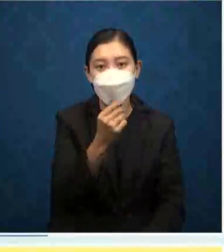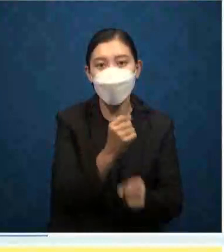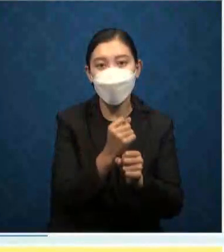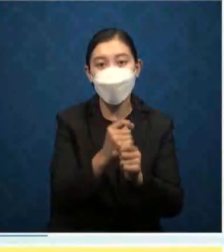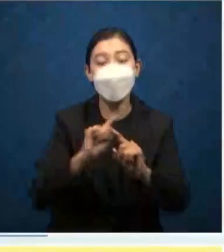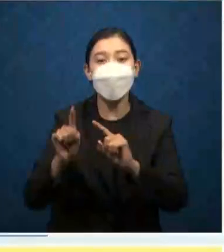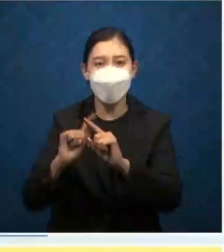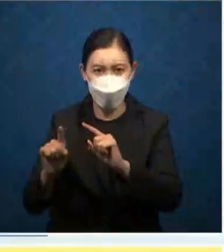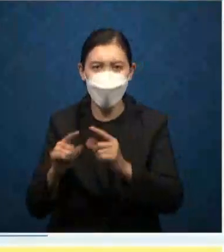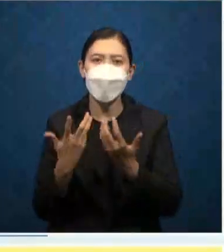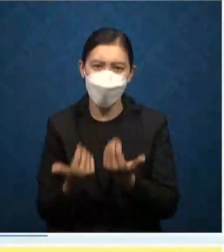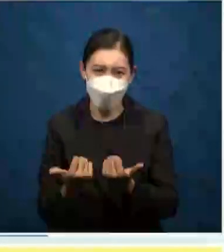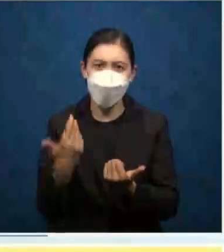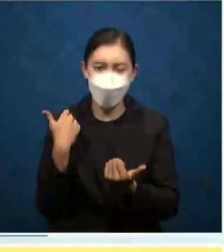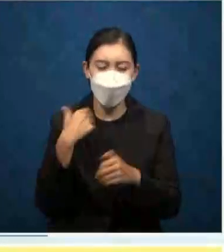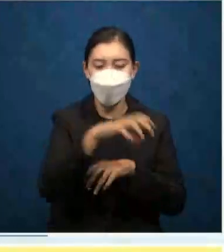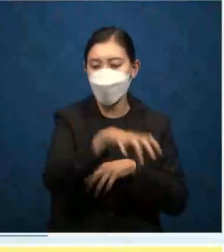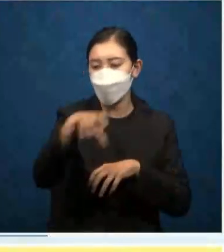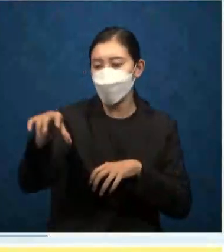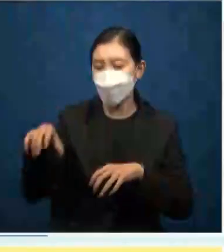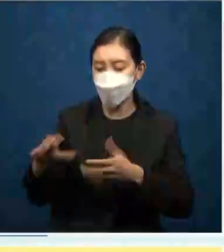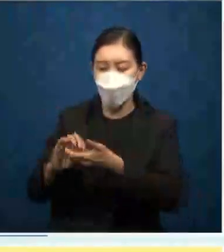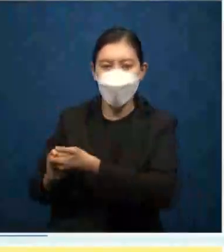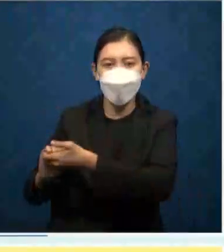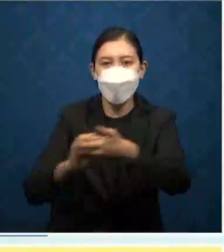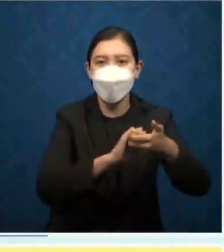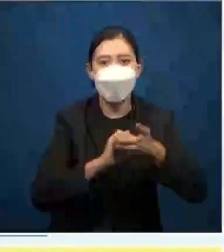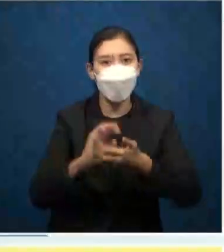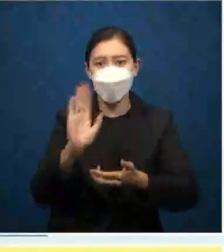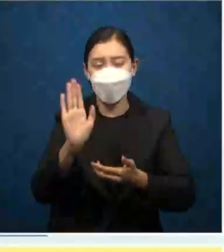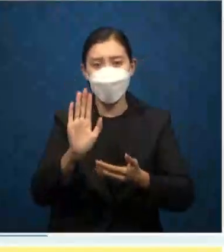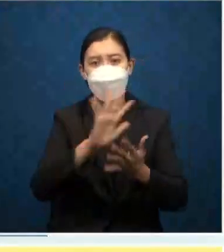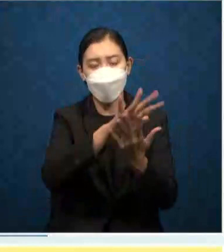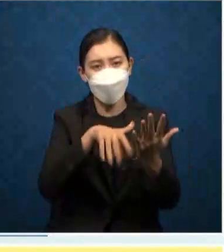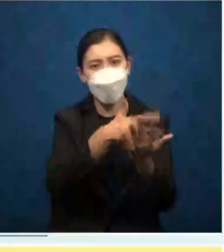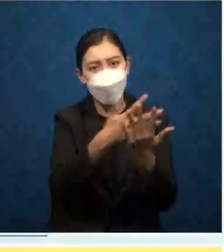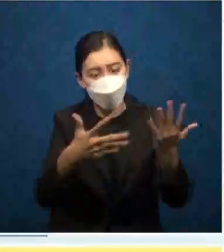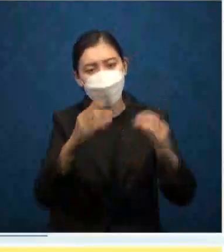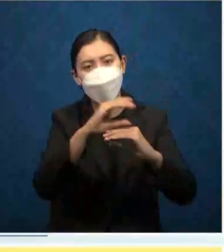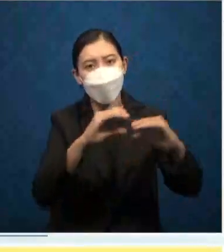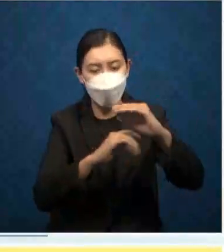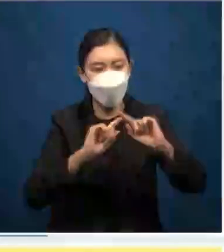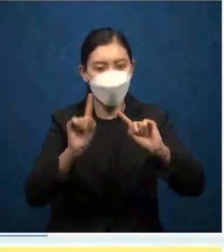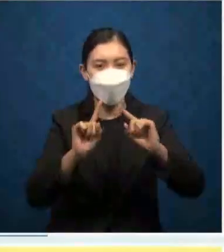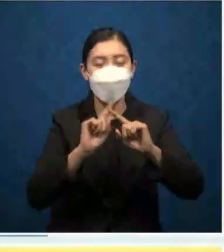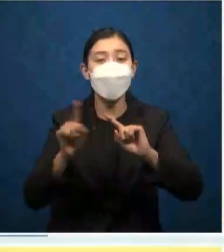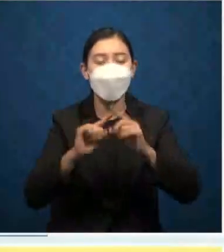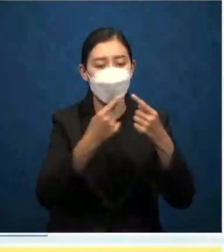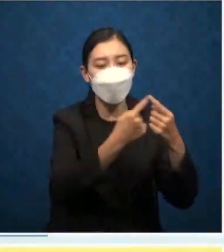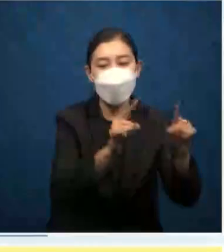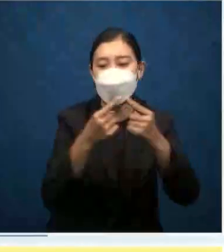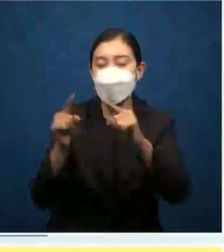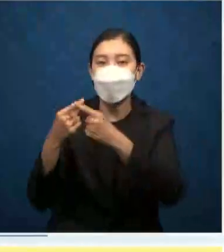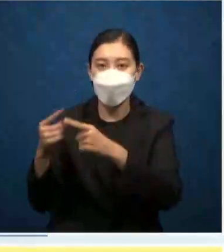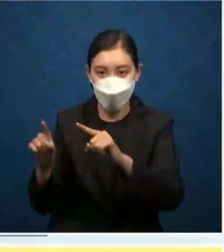ก็ยังต่างคนต่างทำโครงการต่างคนต่างคิดคนในพื้นที่ไม่ค่อยได้ร่วมคิดยังต่างคนต่างทำอยู่ตรงนี้เนี่ย